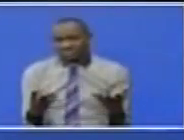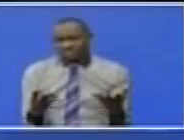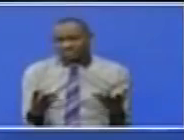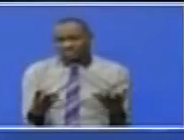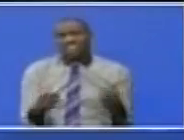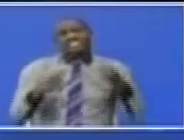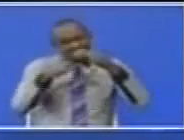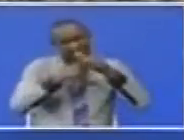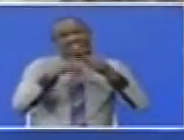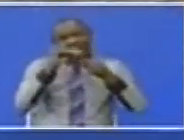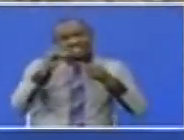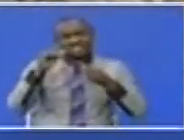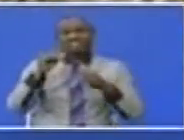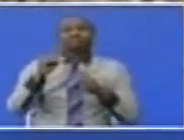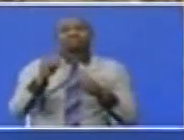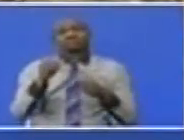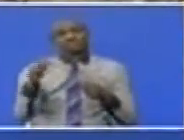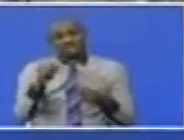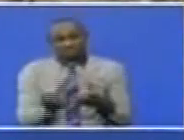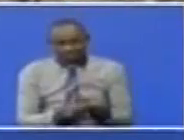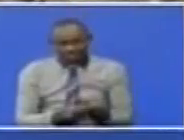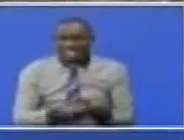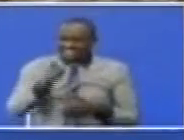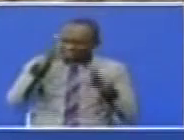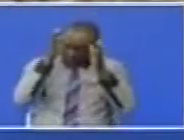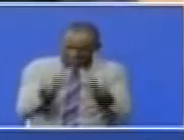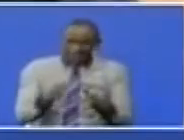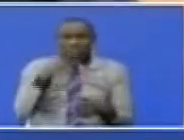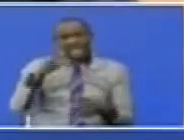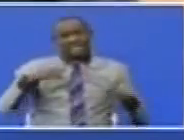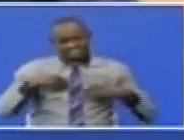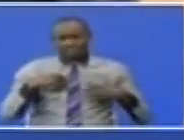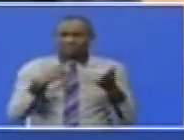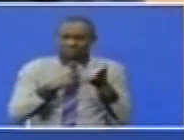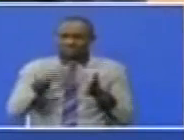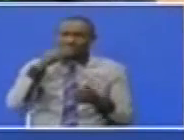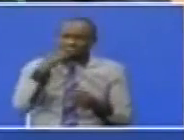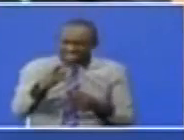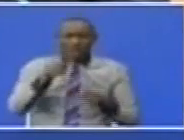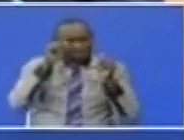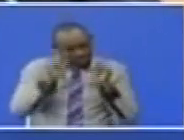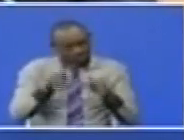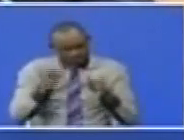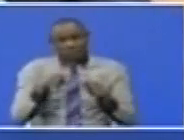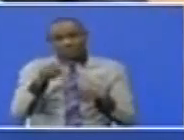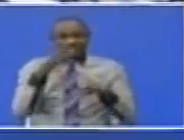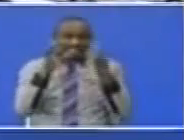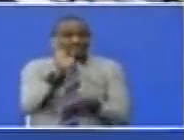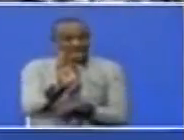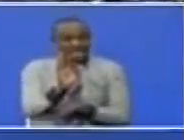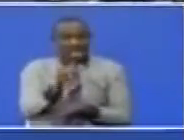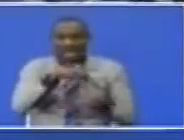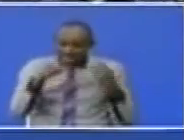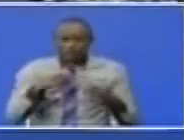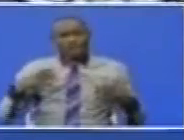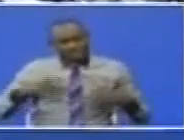about 600 grams. Si hayo tu, Mwangi alitumia fursa hiyo kutoa ripoti ya takwimu za uchanganuzi wake kuhusu umri